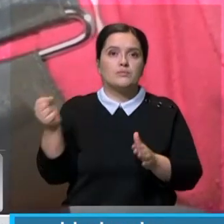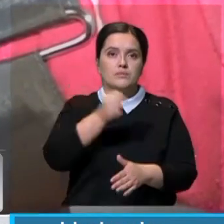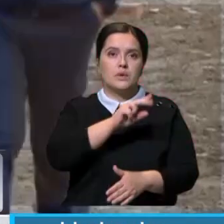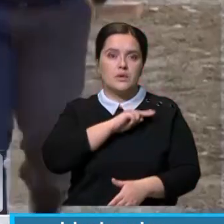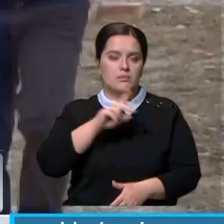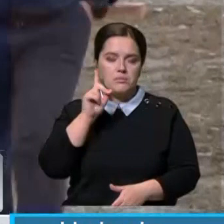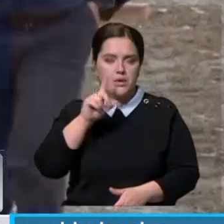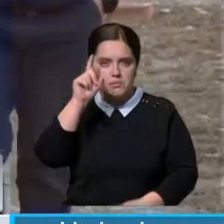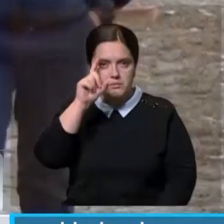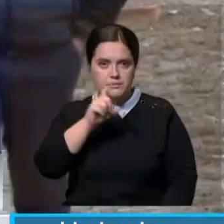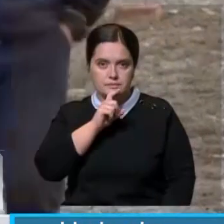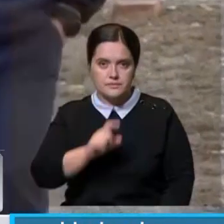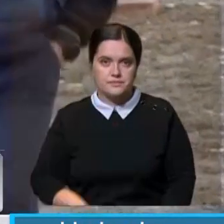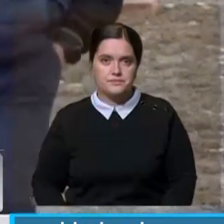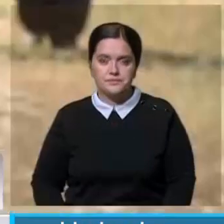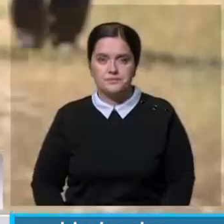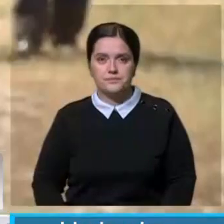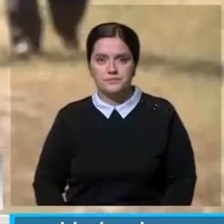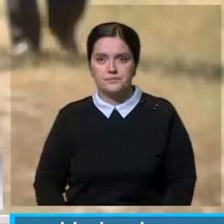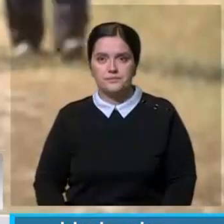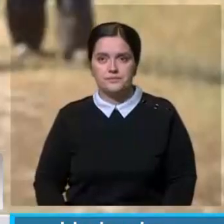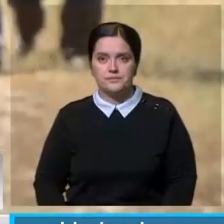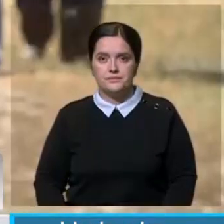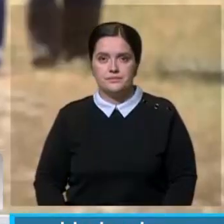пока непонятно.